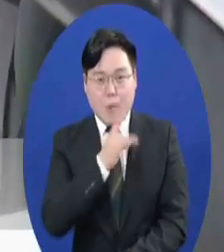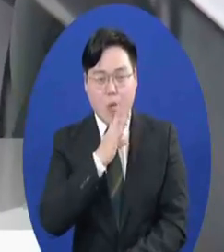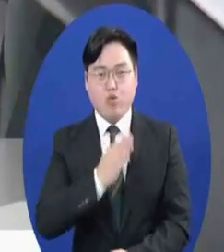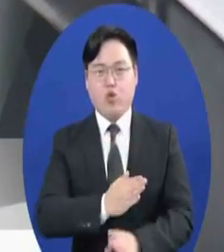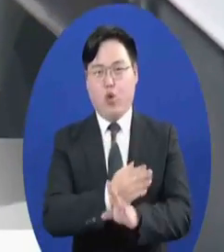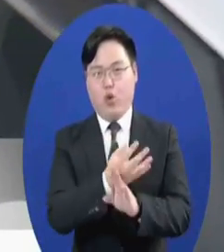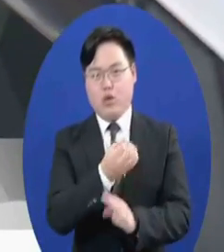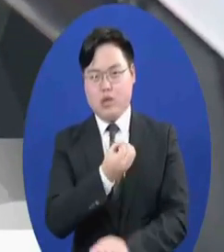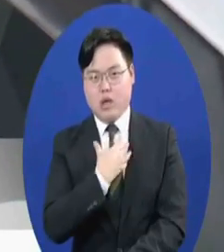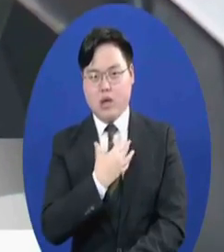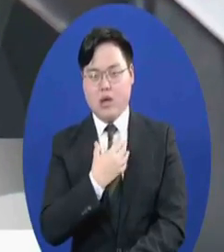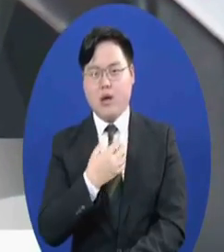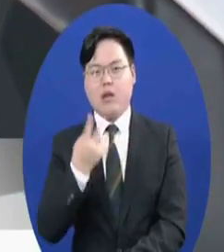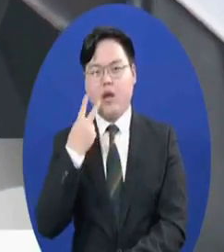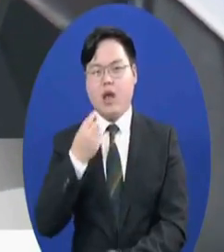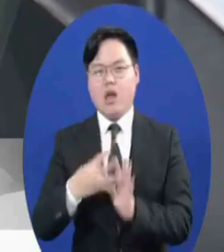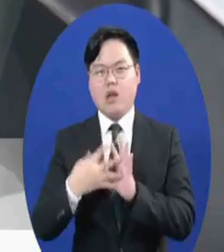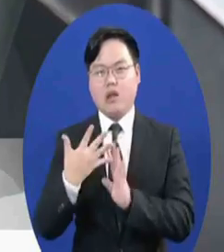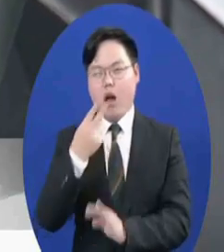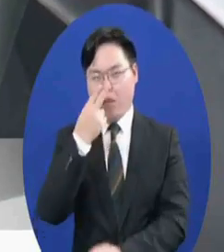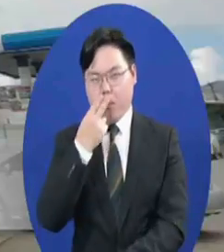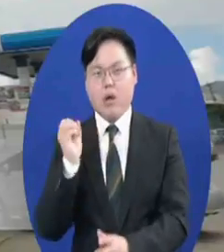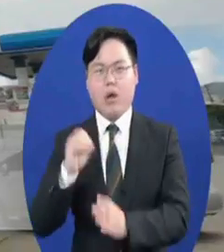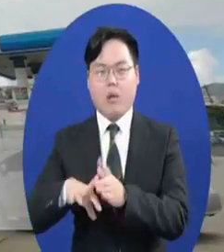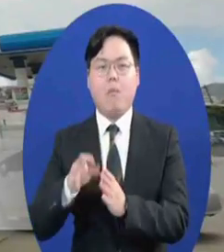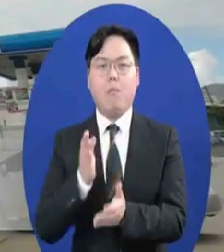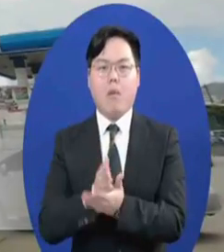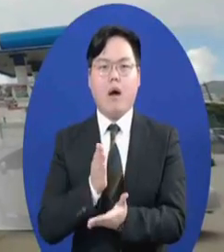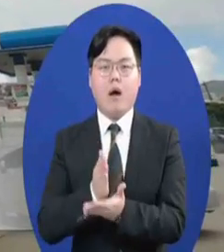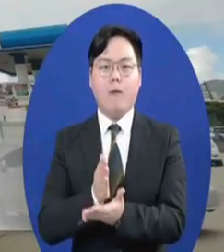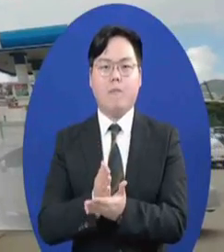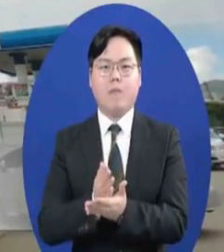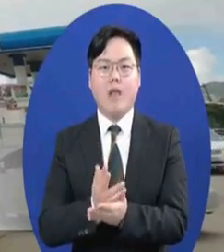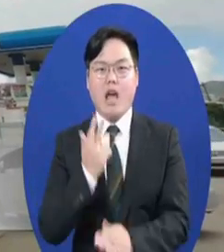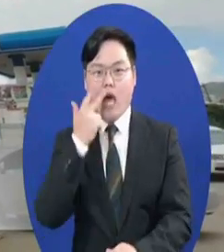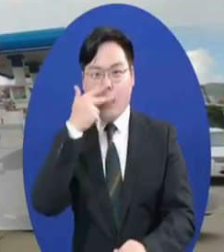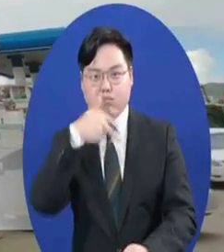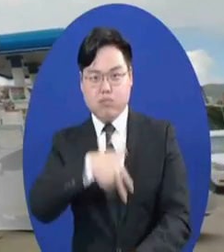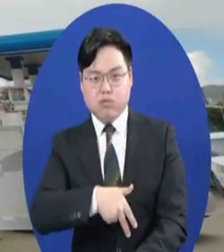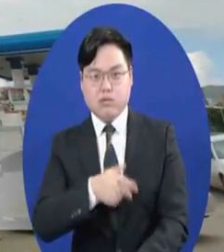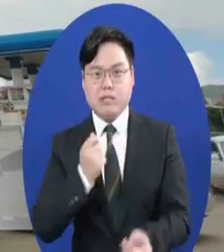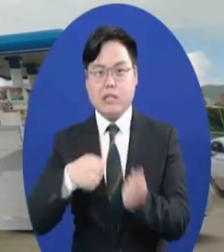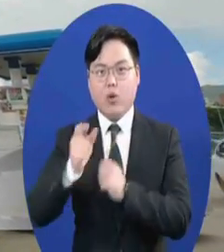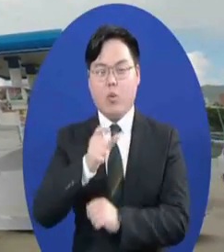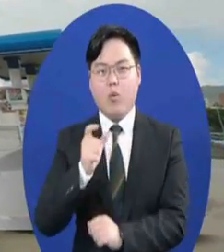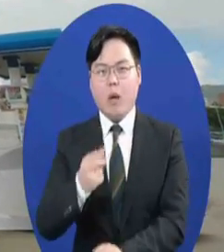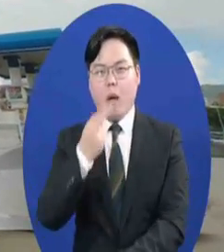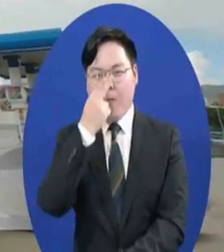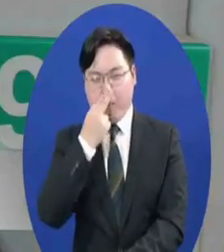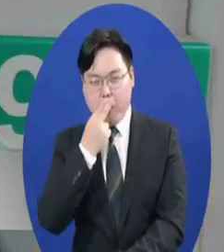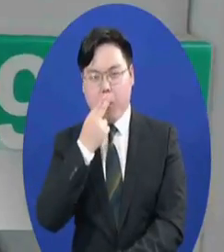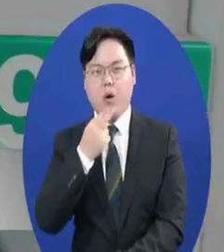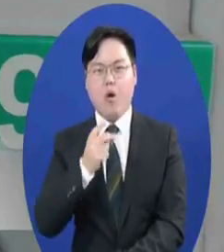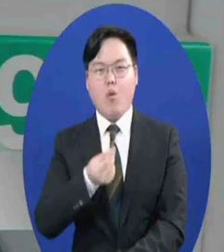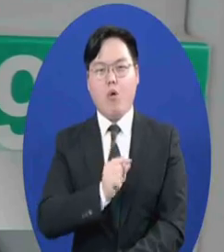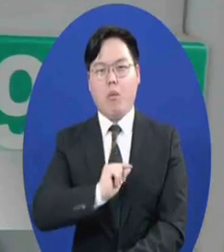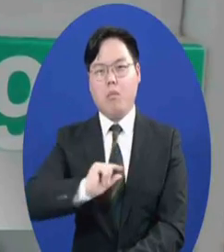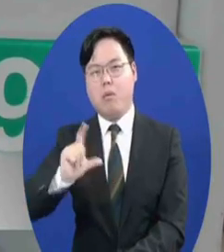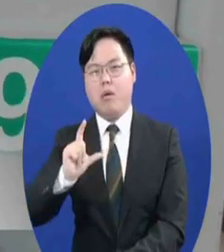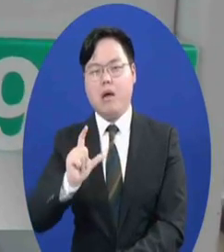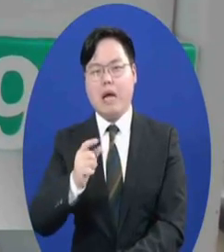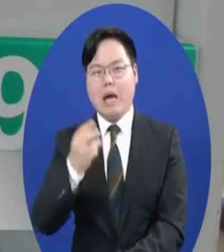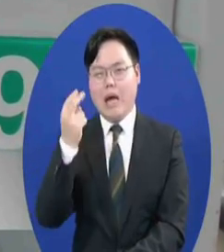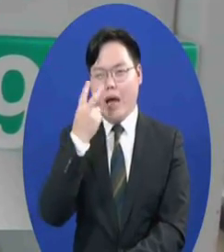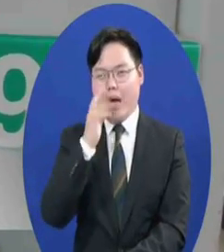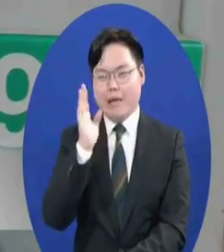Дууссан л гэж байна. Төдийгөл 95 мавл хийж тарах хөлгөө. Шатхуун импортлогчид зохиомол хомсдол үүсгэж үн нэмэхнээ